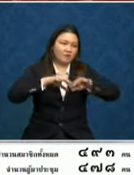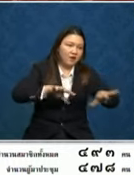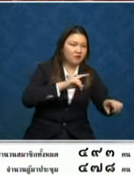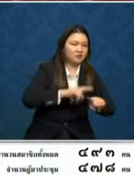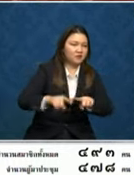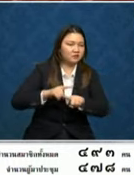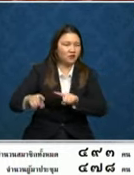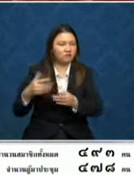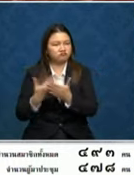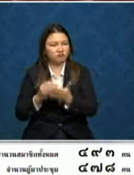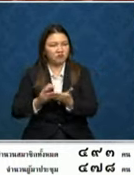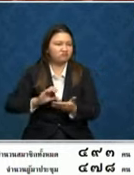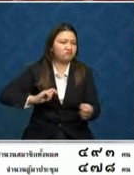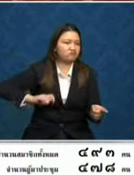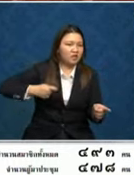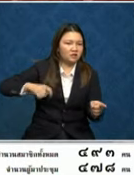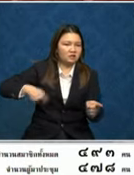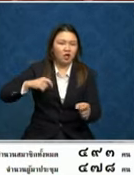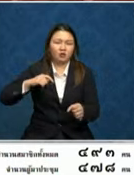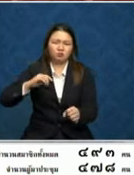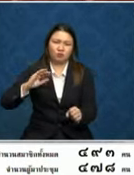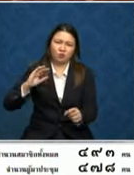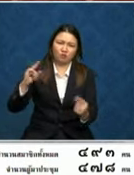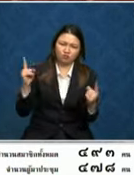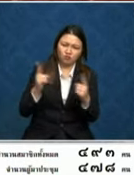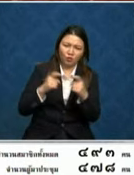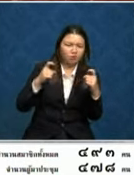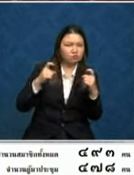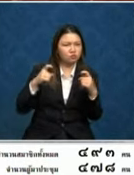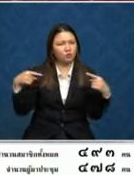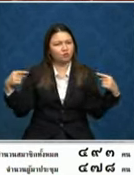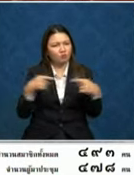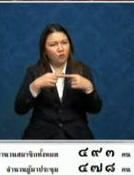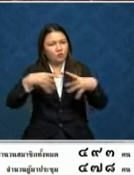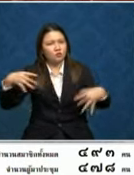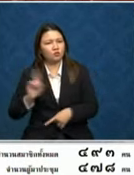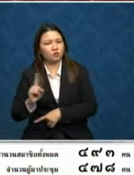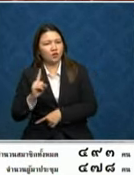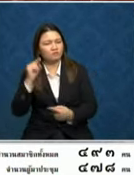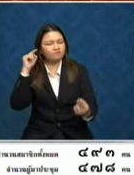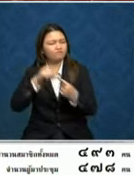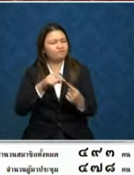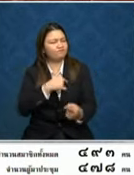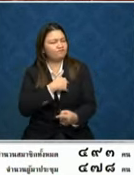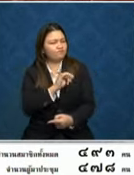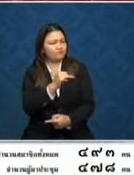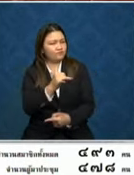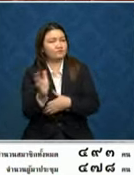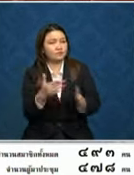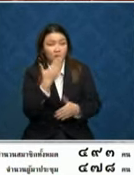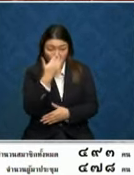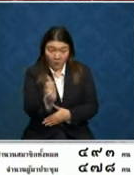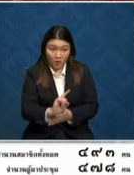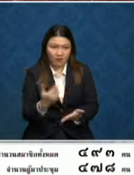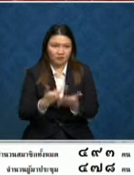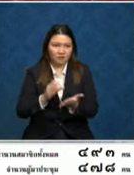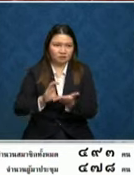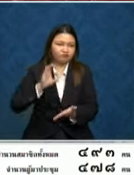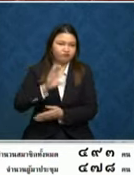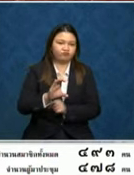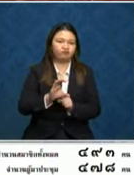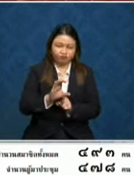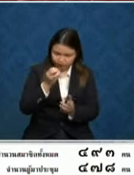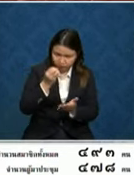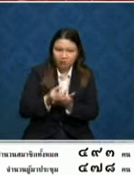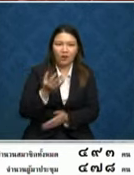ะคุ้มค่าจะสมเหตุสมผลและสามารถบรรลุเป้าหมายได้จริงหรือไม่โดยในงบประมาณจำนวนมหาศาลของกระทรวงการต่างประเท